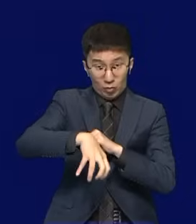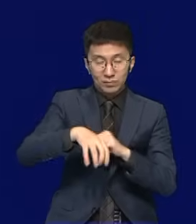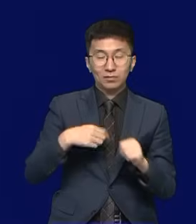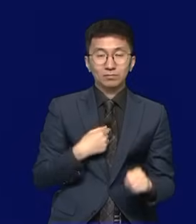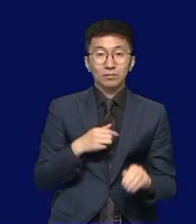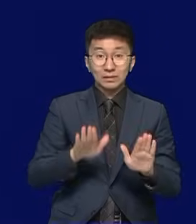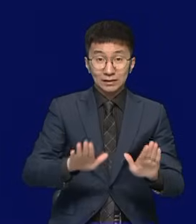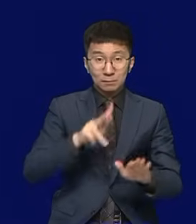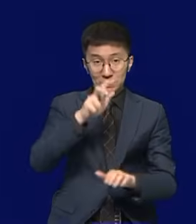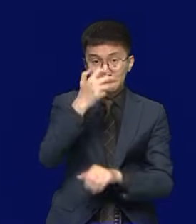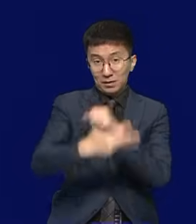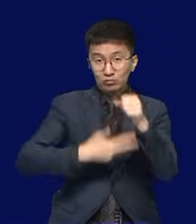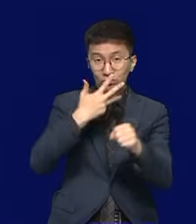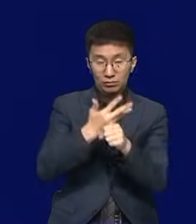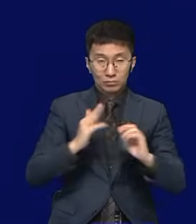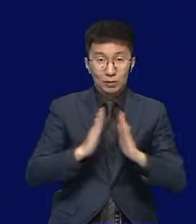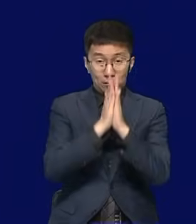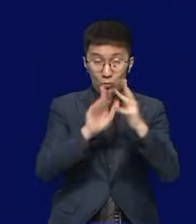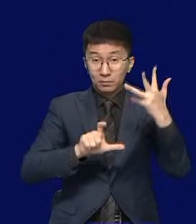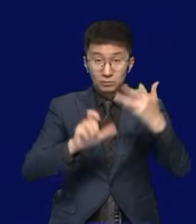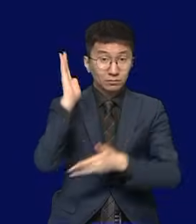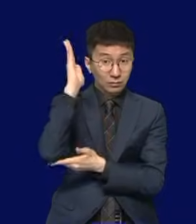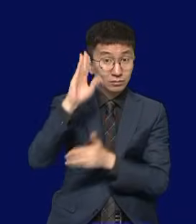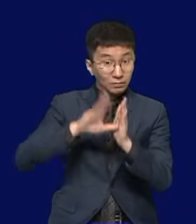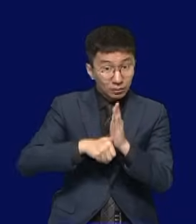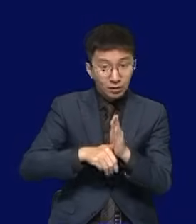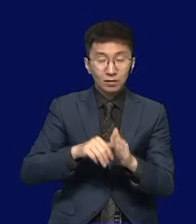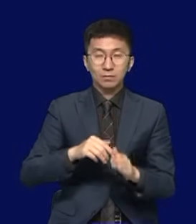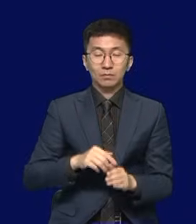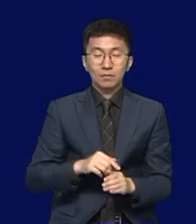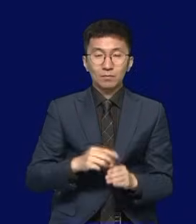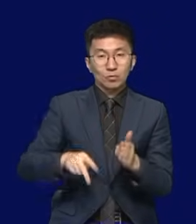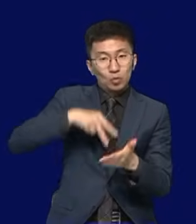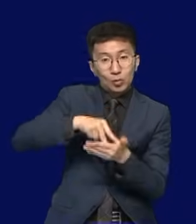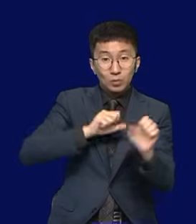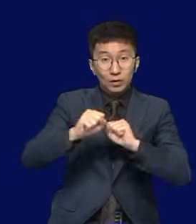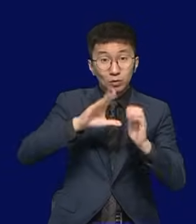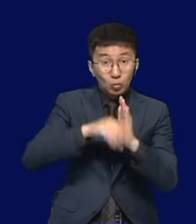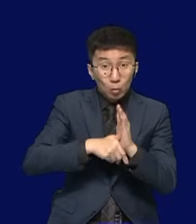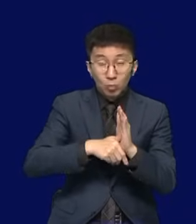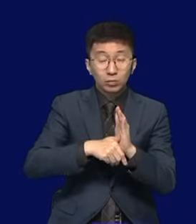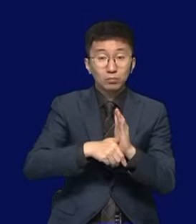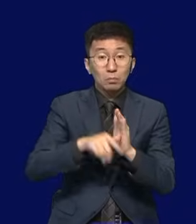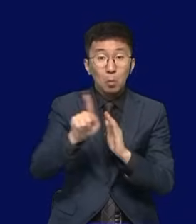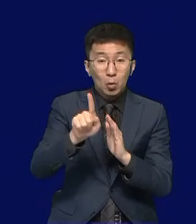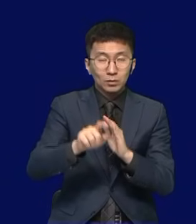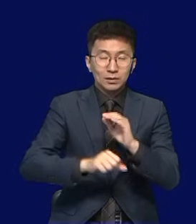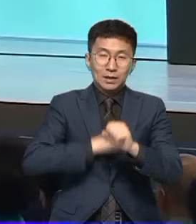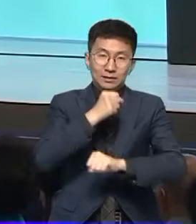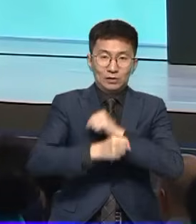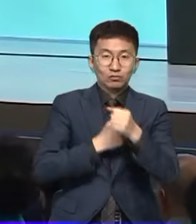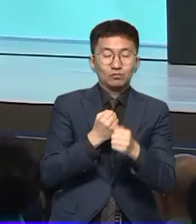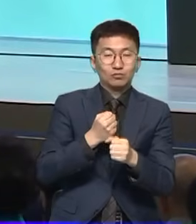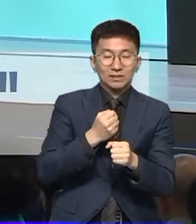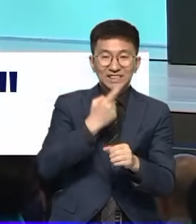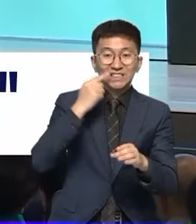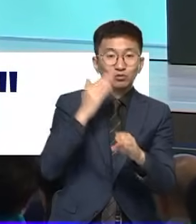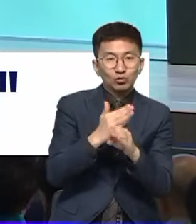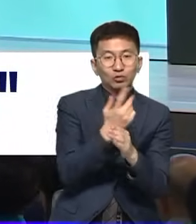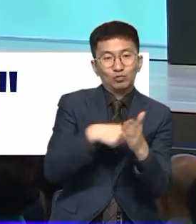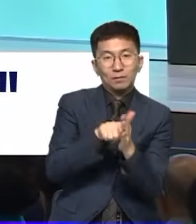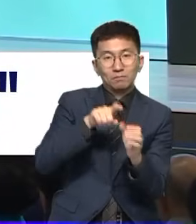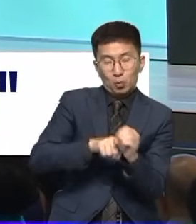대통령은 경축사에서 먼저 독립운동은 자유민주주의 국가를 만들기 위한 건국운동이었다며 그